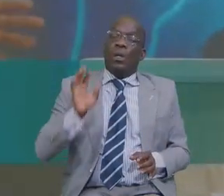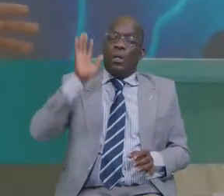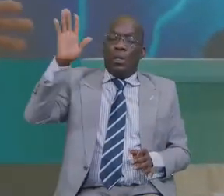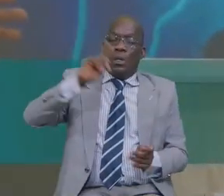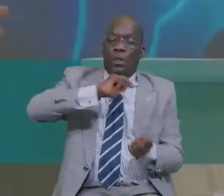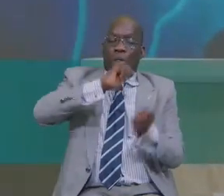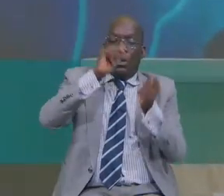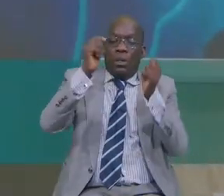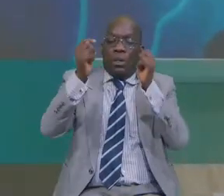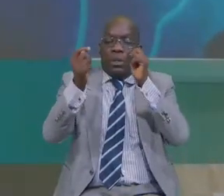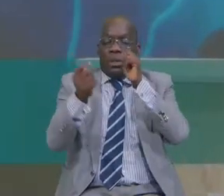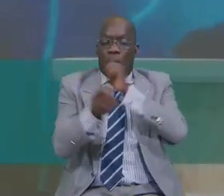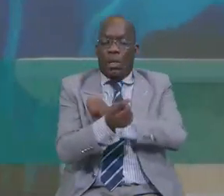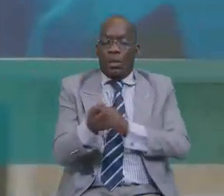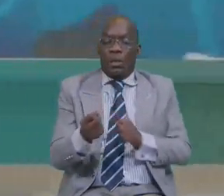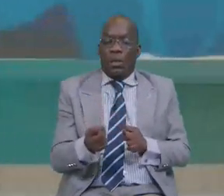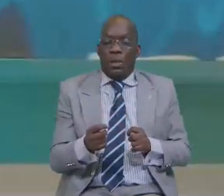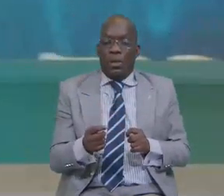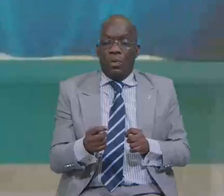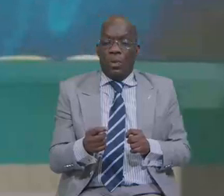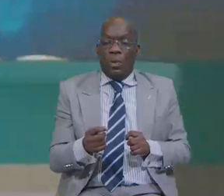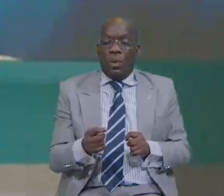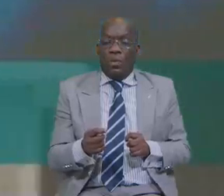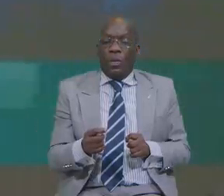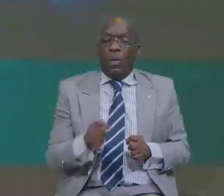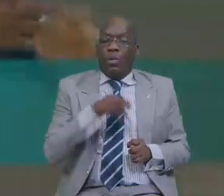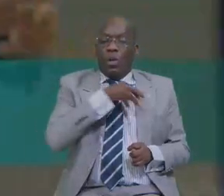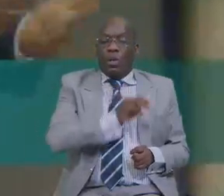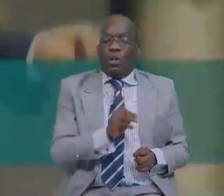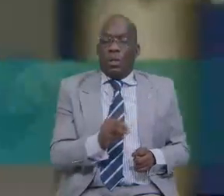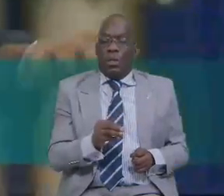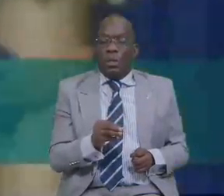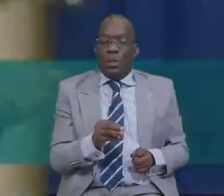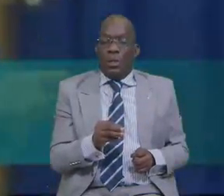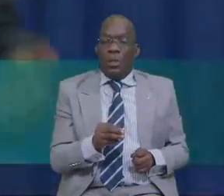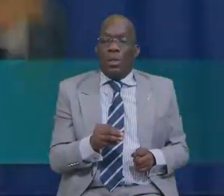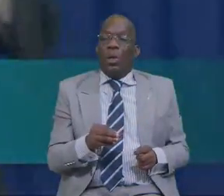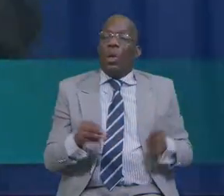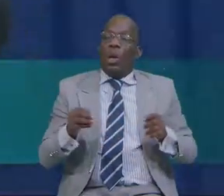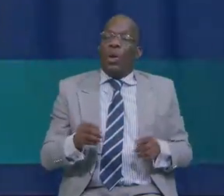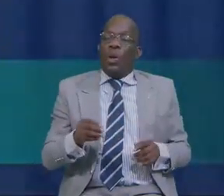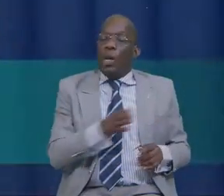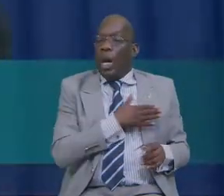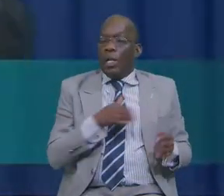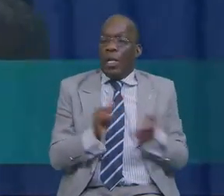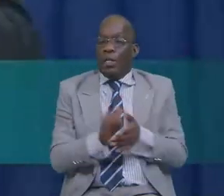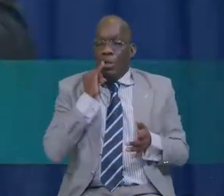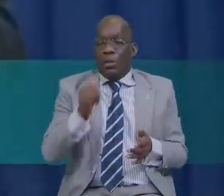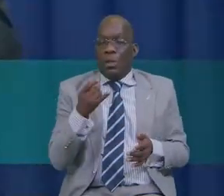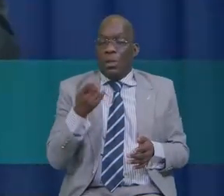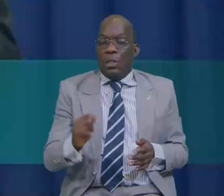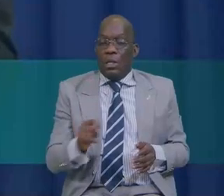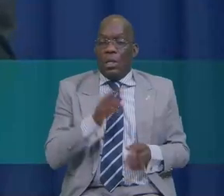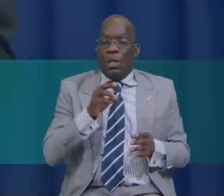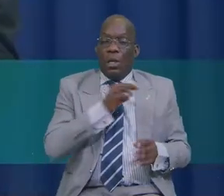son ministère transnational de guérir. Son ministère